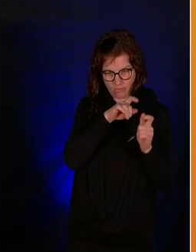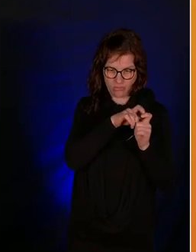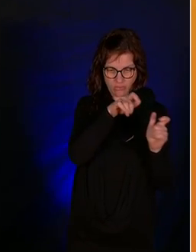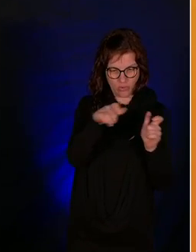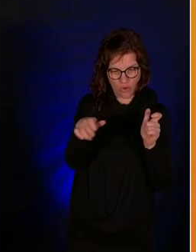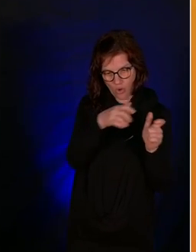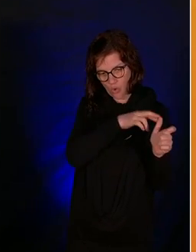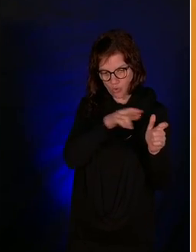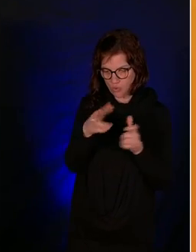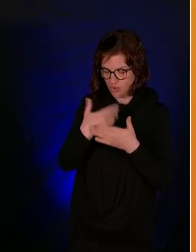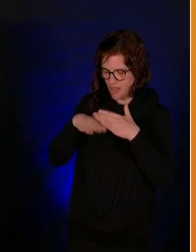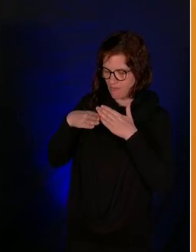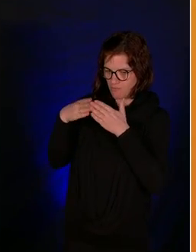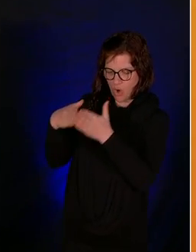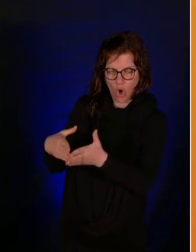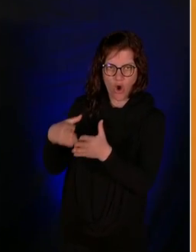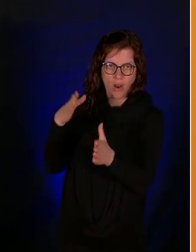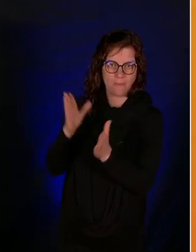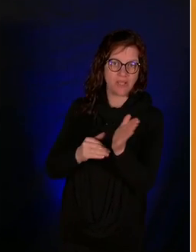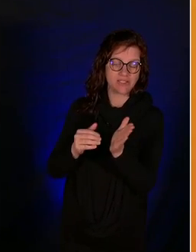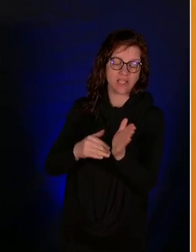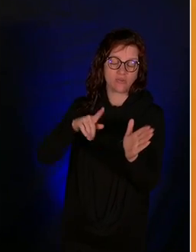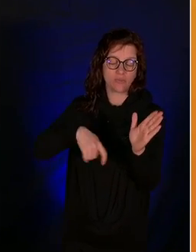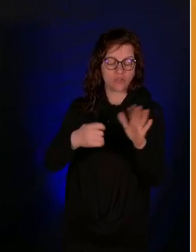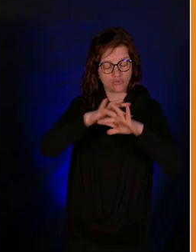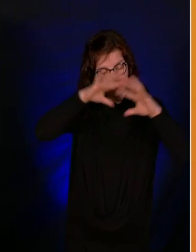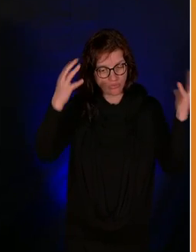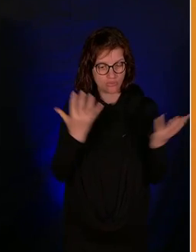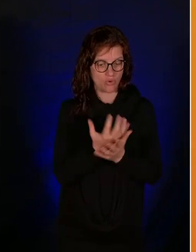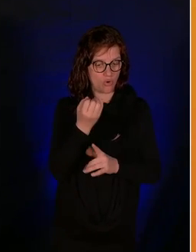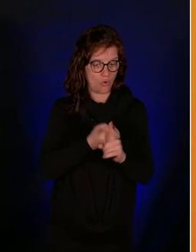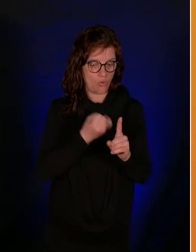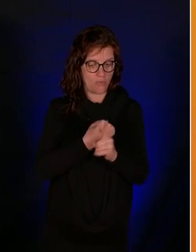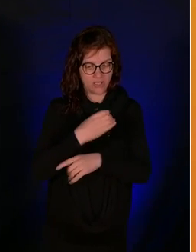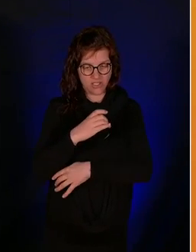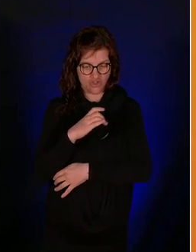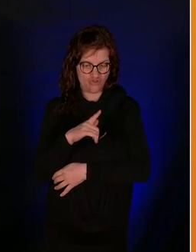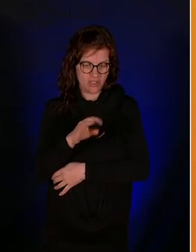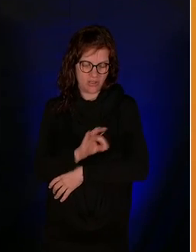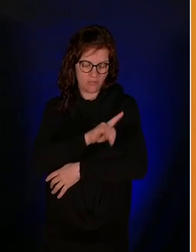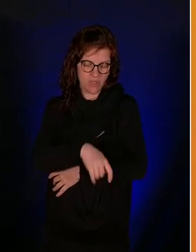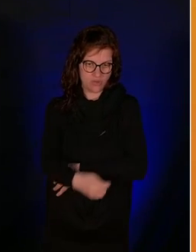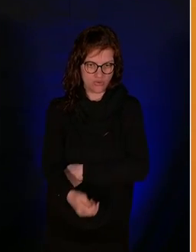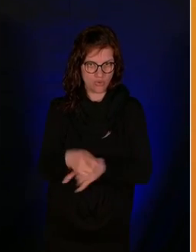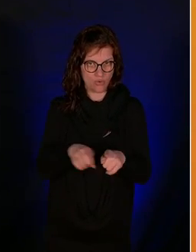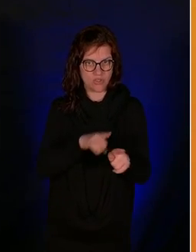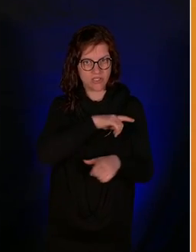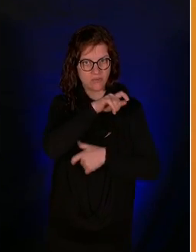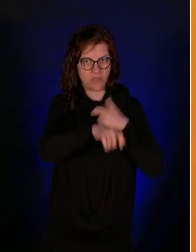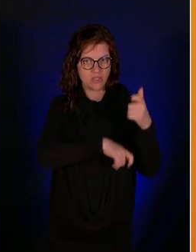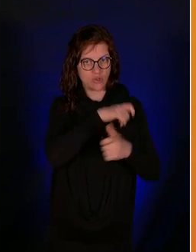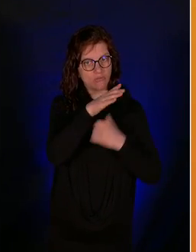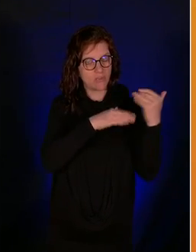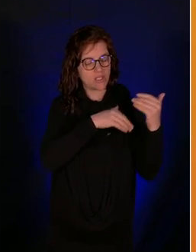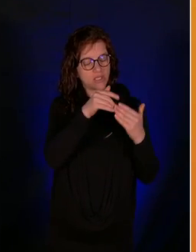Marseille, avec bien évidemment l'ensemble du combat qui a été mené par l'ensemble de la CGT et qui puisait l'ensemble des professions portuaires